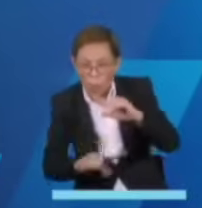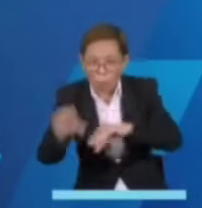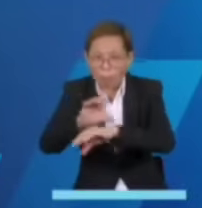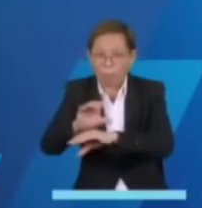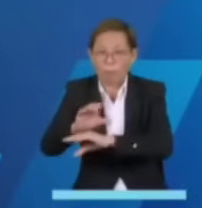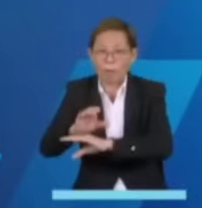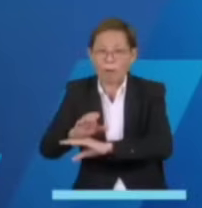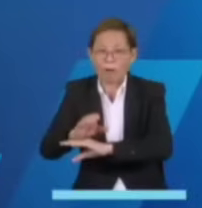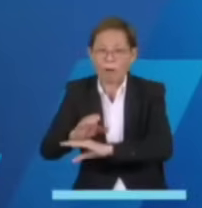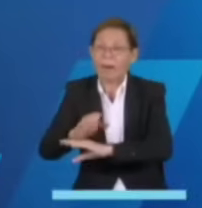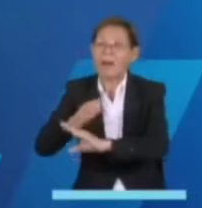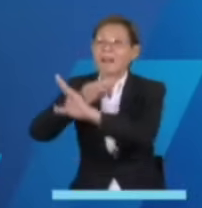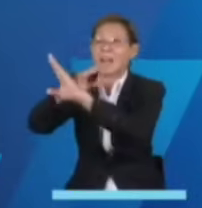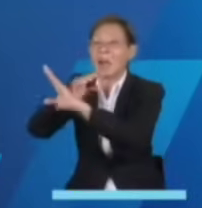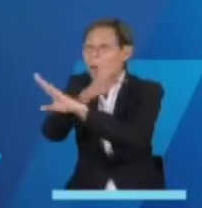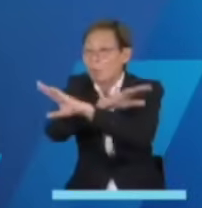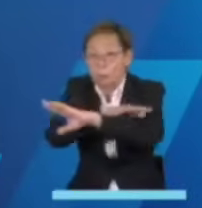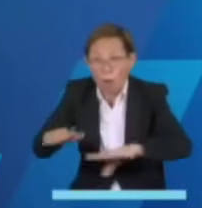bukan untuk rakyat.